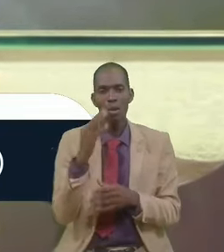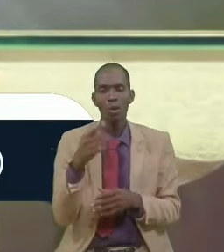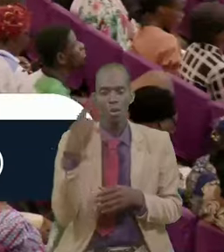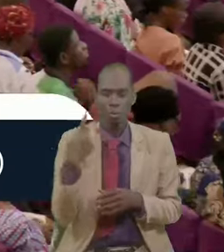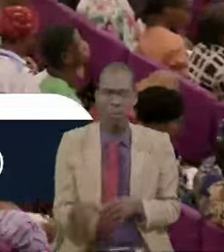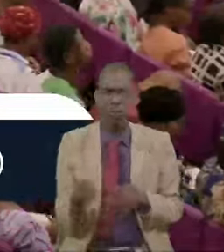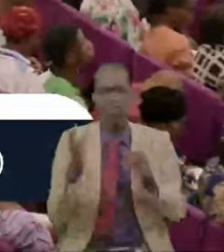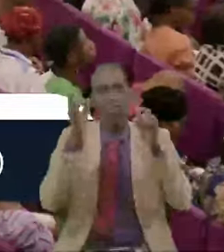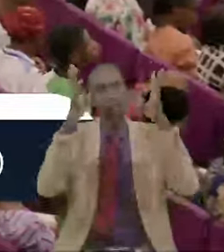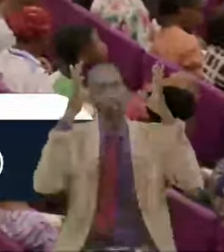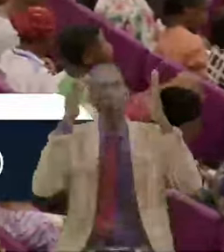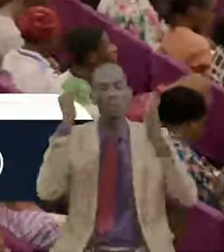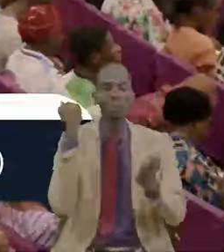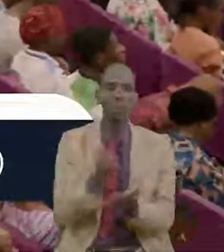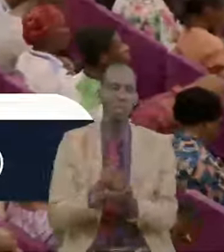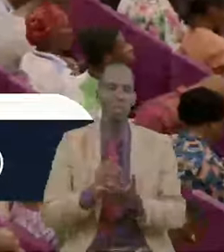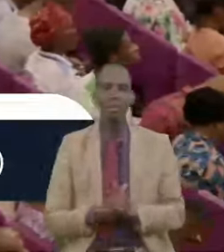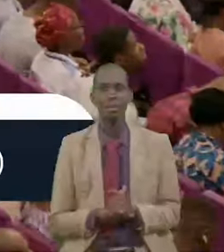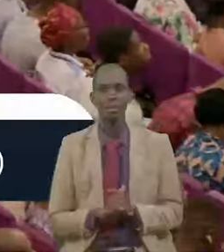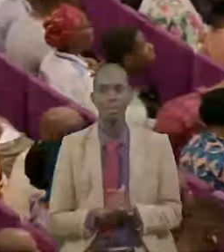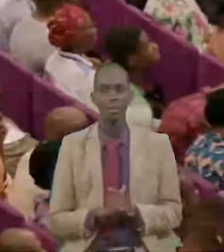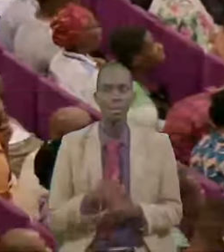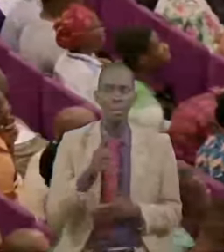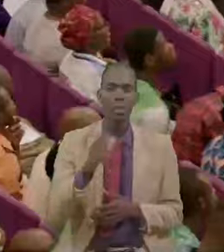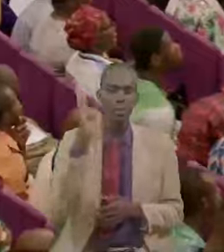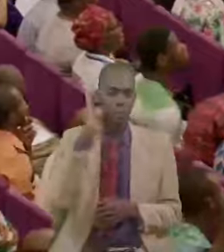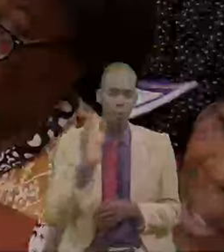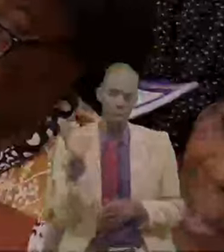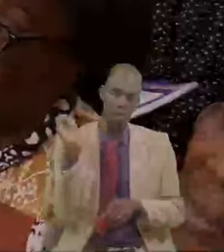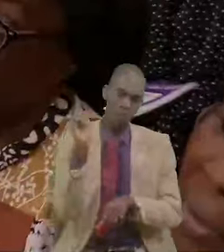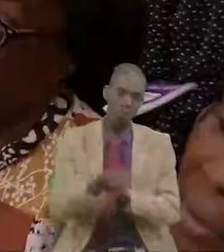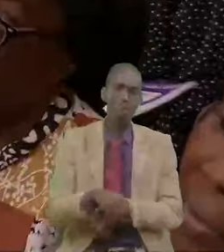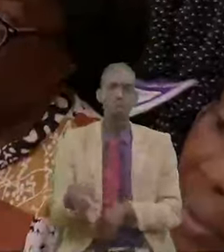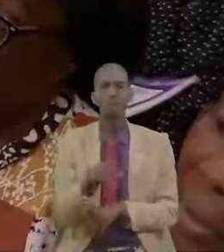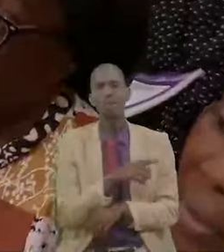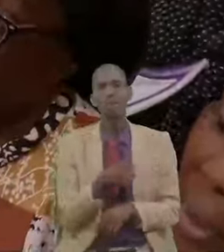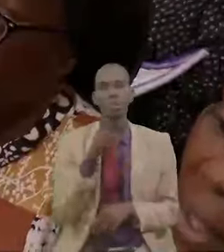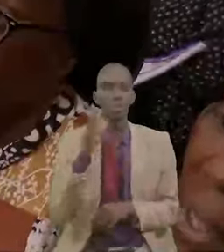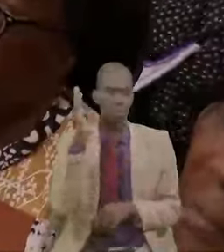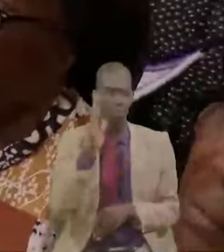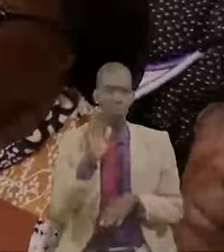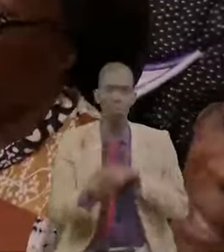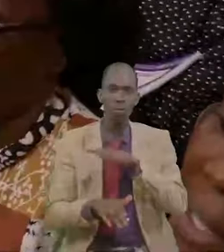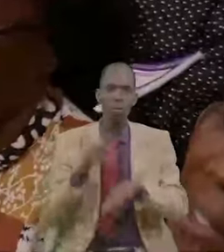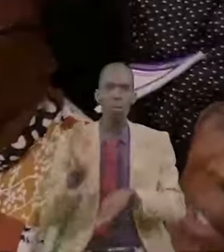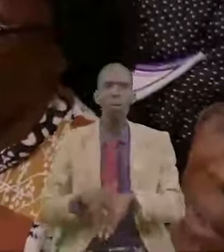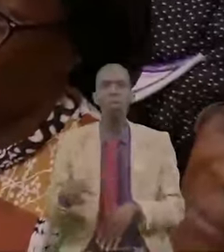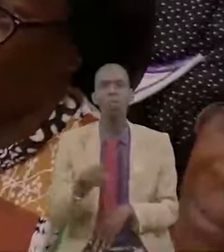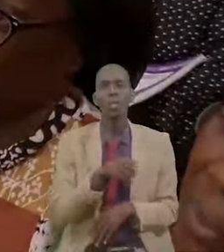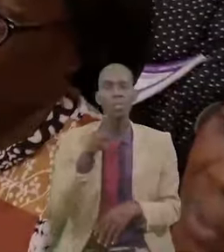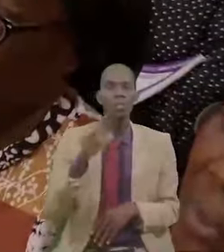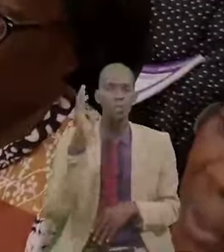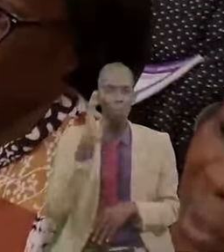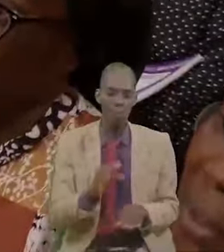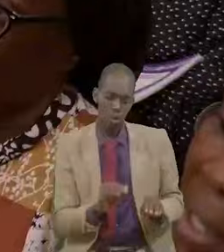violent. Vous allez marcher sur eux. Vous allez les piétiner.